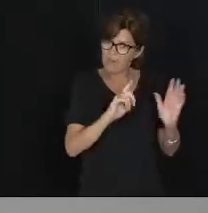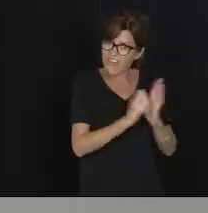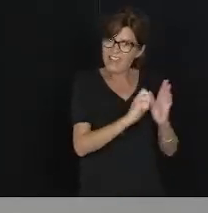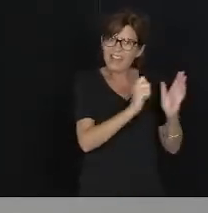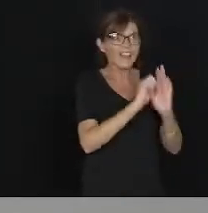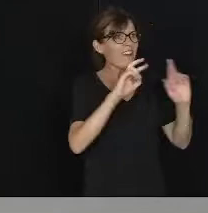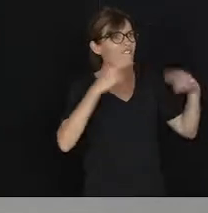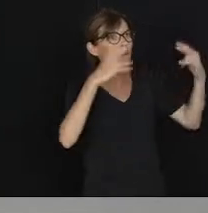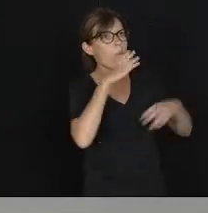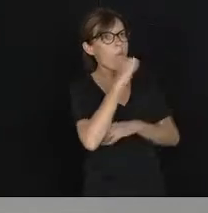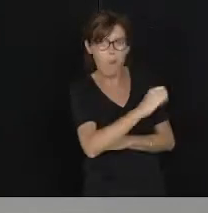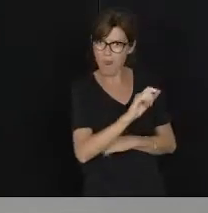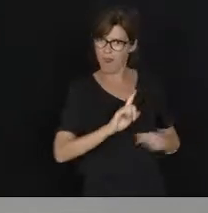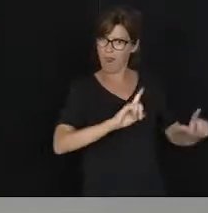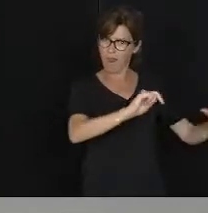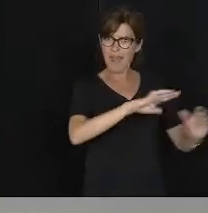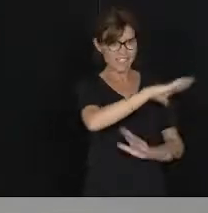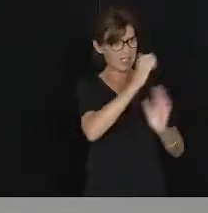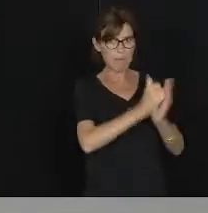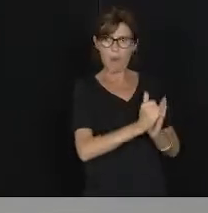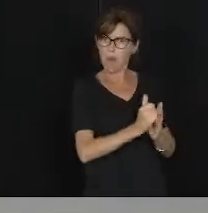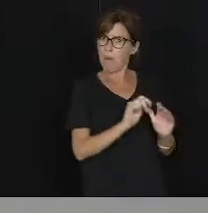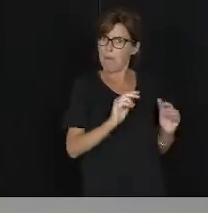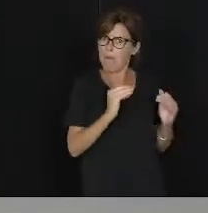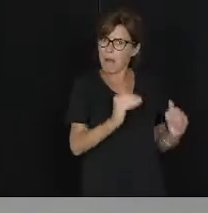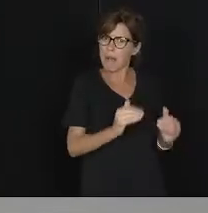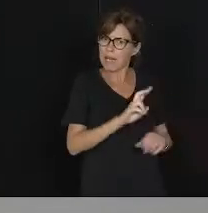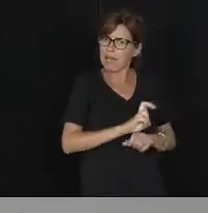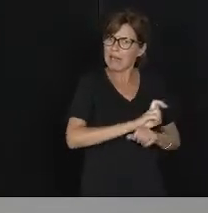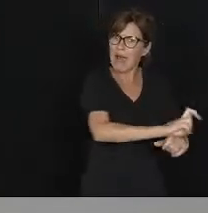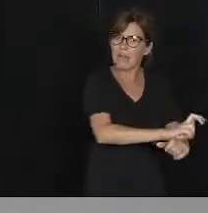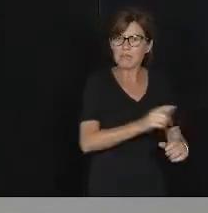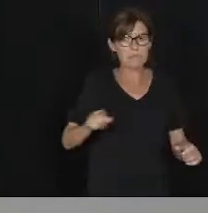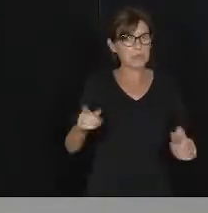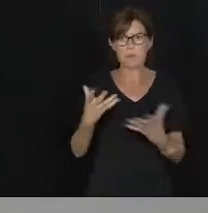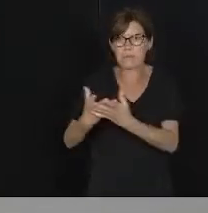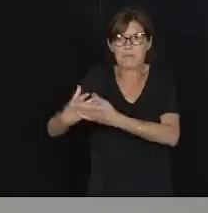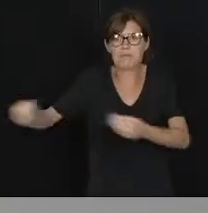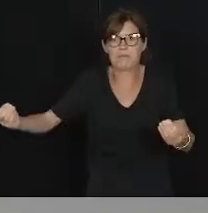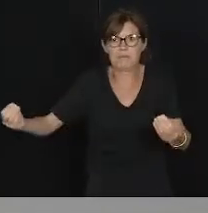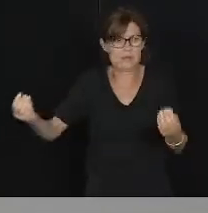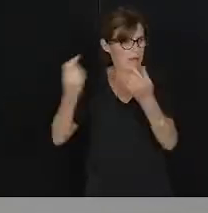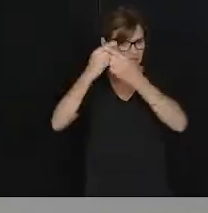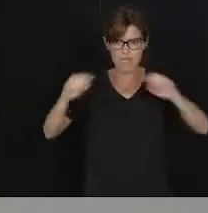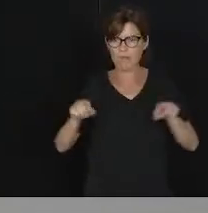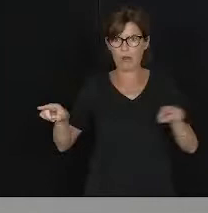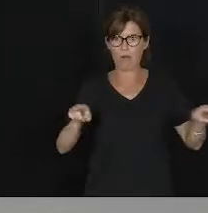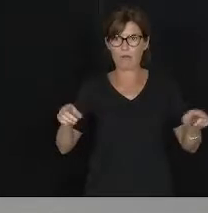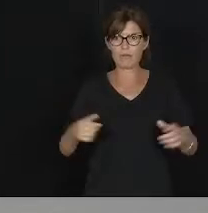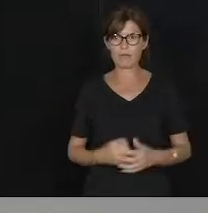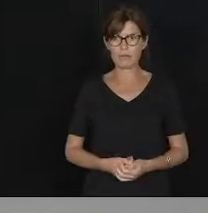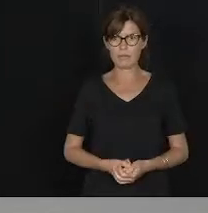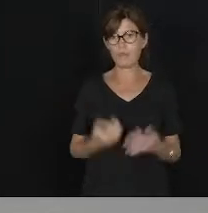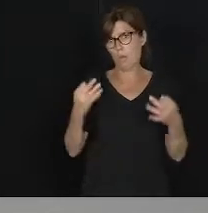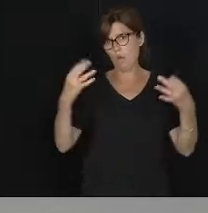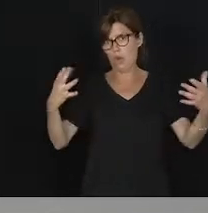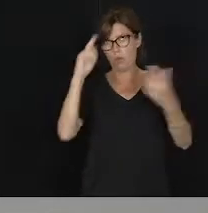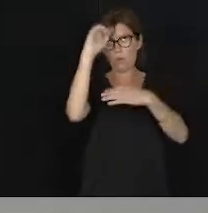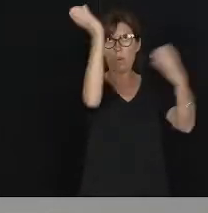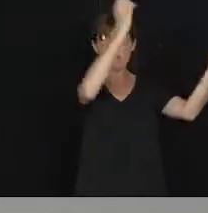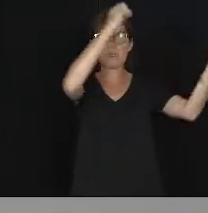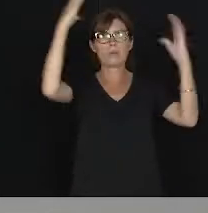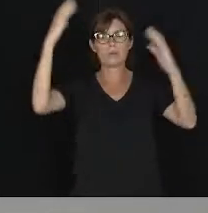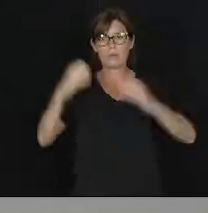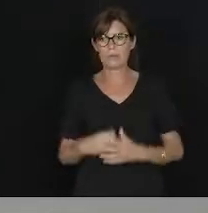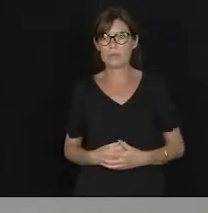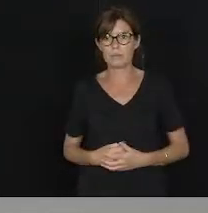on le voit d'une certaine façon, discordance entre la perception du temps présent, entre le front et l'arrière. Et dès lors,